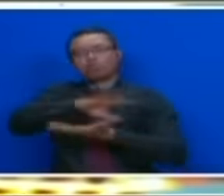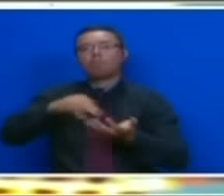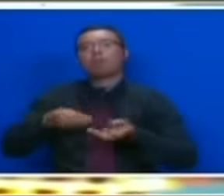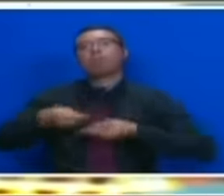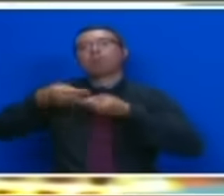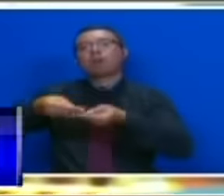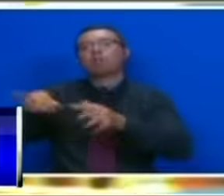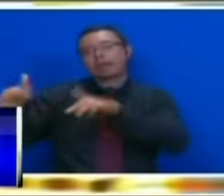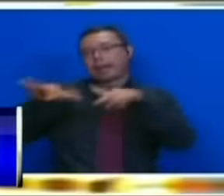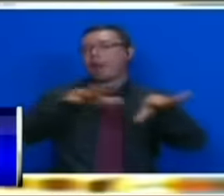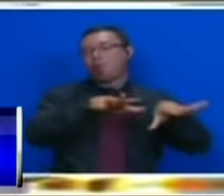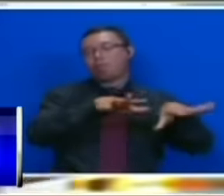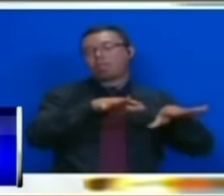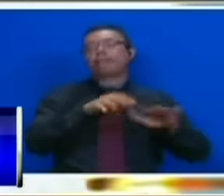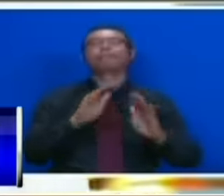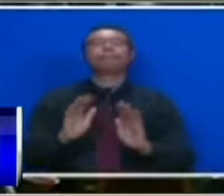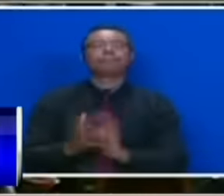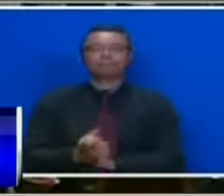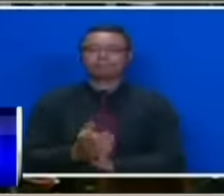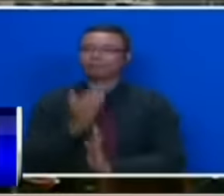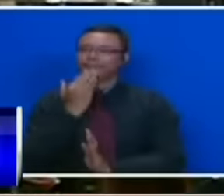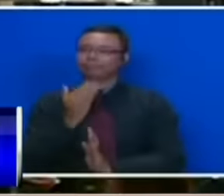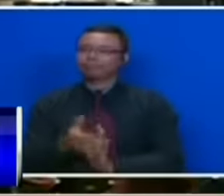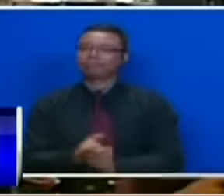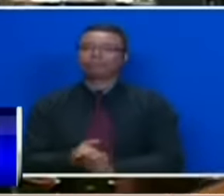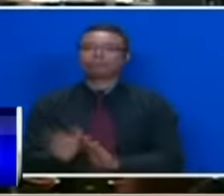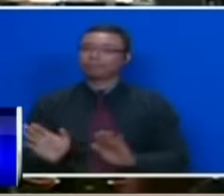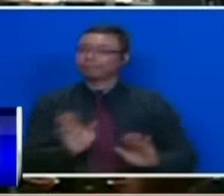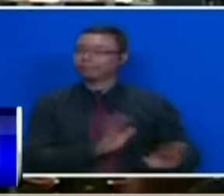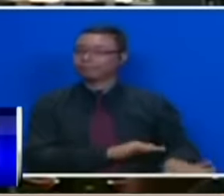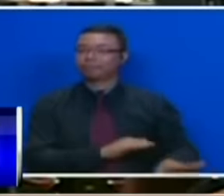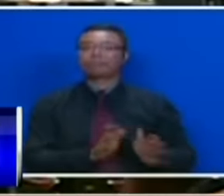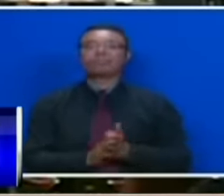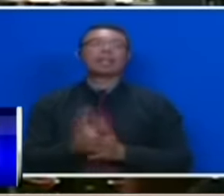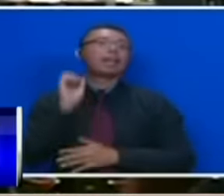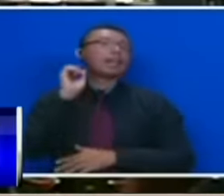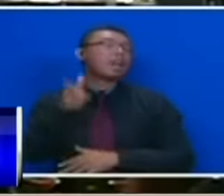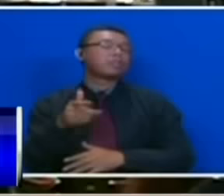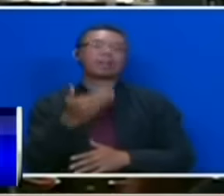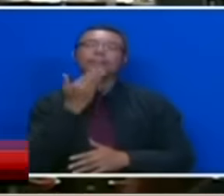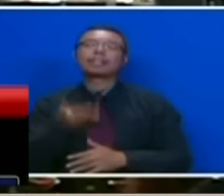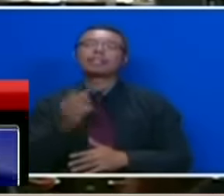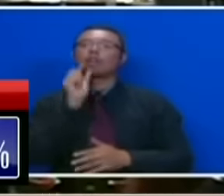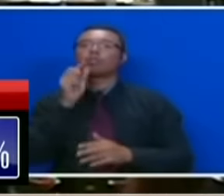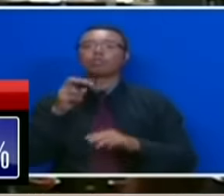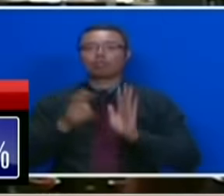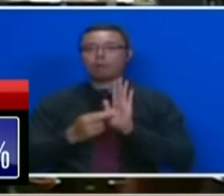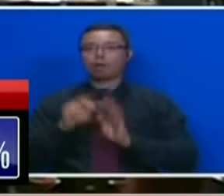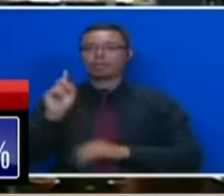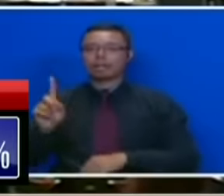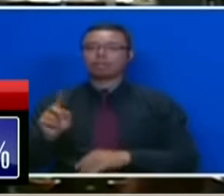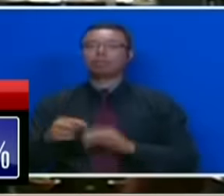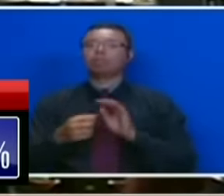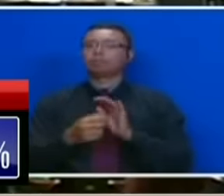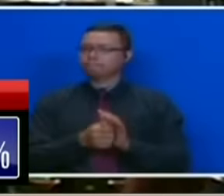ke laut, apalagi waktu habis. Paslon 3 waktu habis. Selanjutnya pertanyaan untuk Paslon 1.